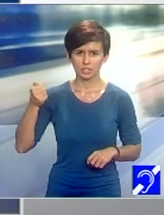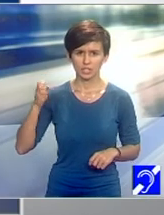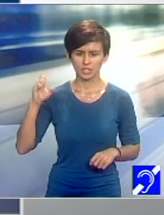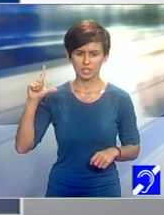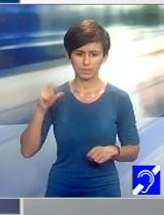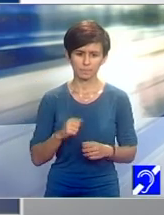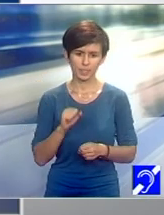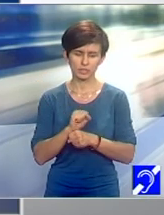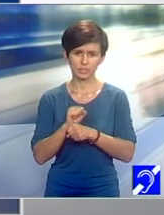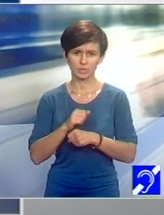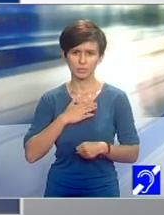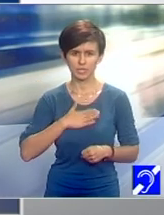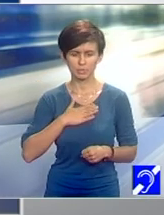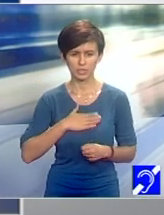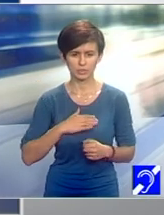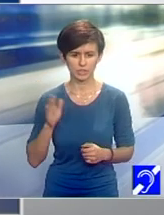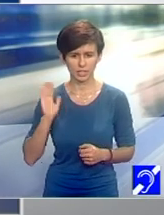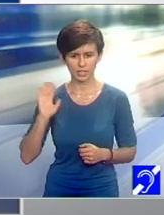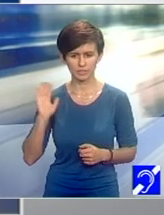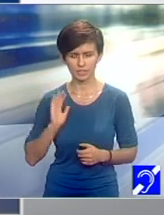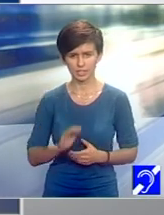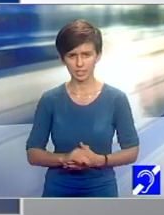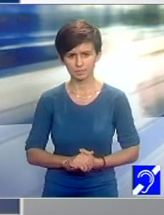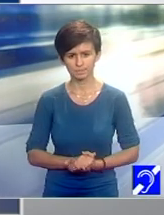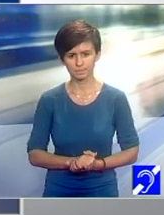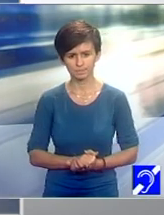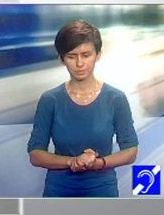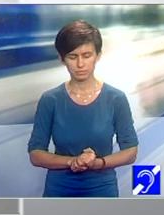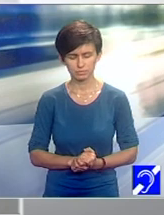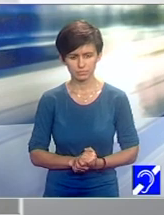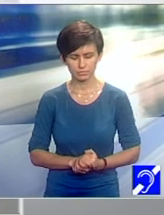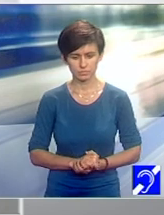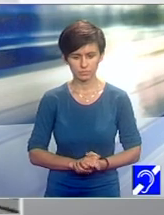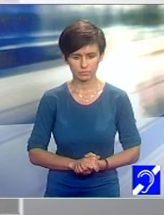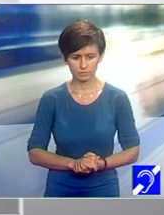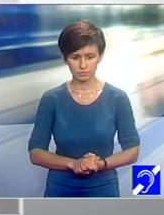săptămână plăcută, auf Wiedersehen, auf Wiesont Lateașro. La revedere!